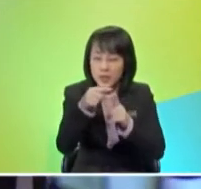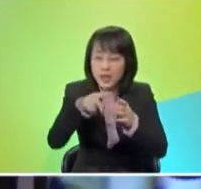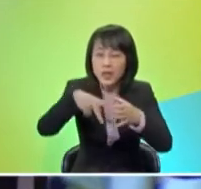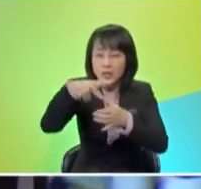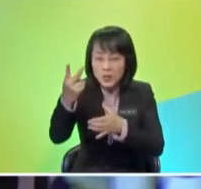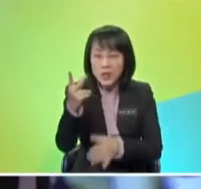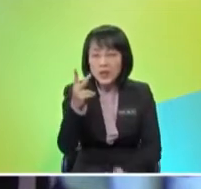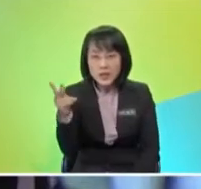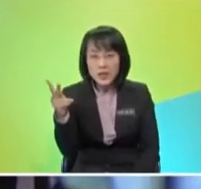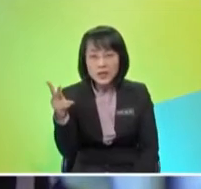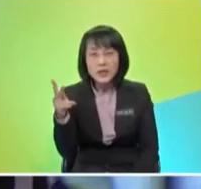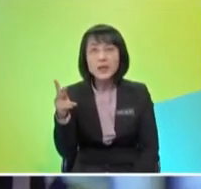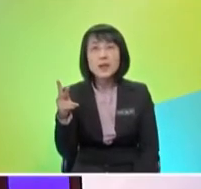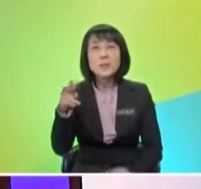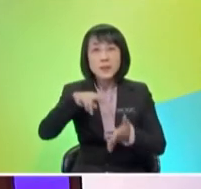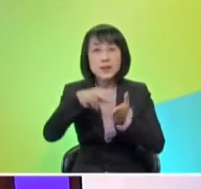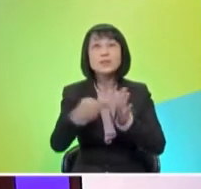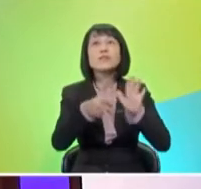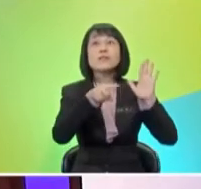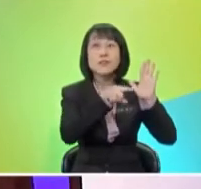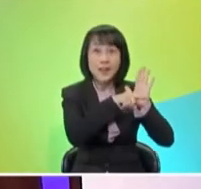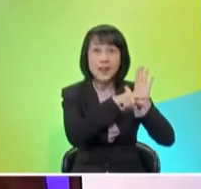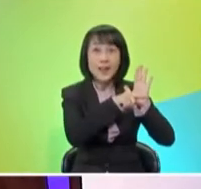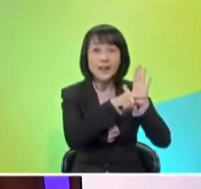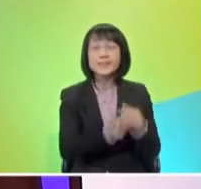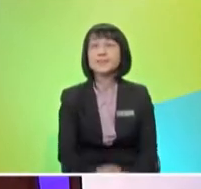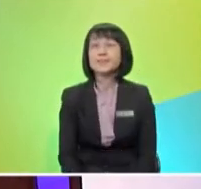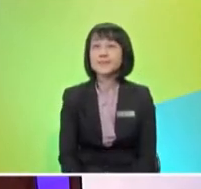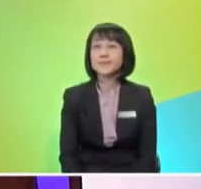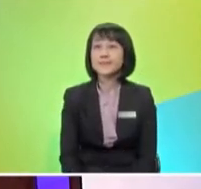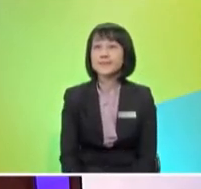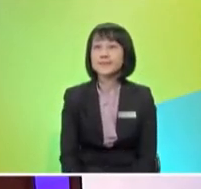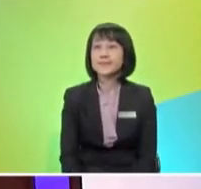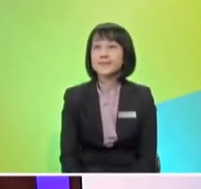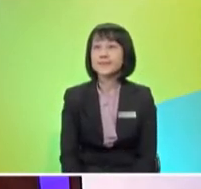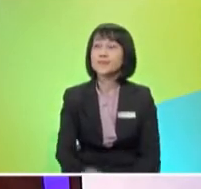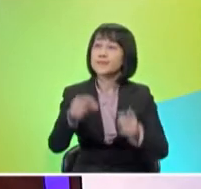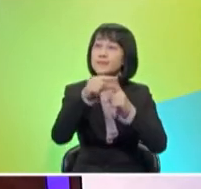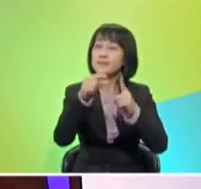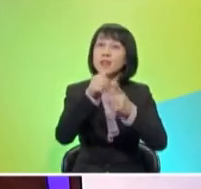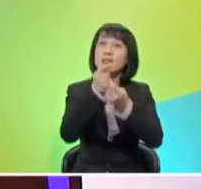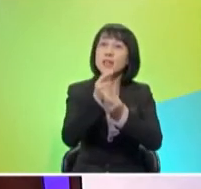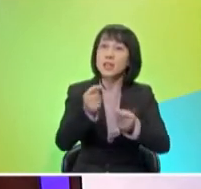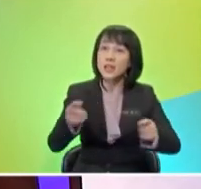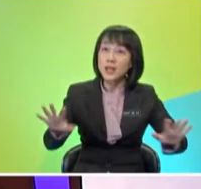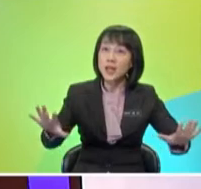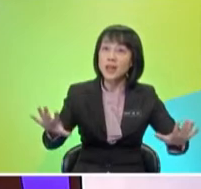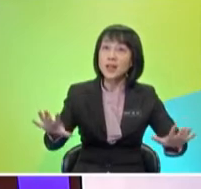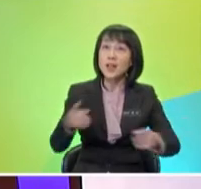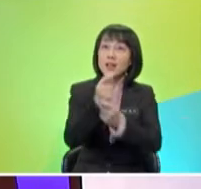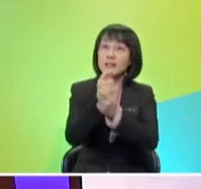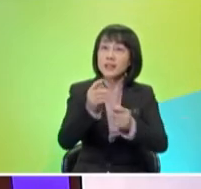dalam soalnya itu sebenarnya ia menunjukkan operasi tulang oke juga perkataan tinggal tinggal